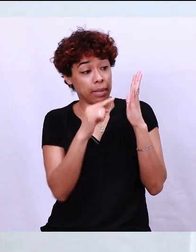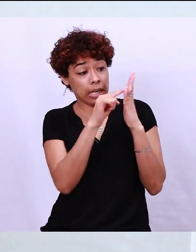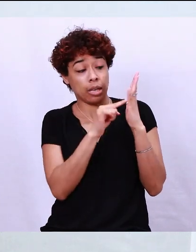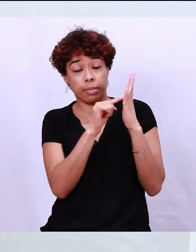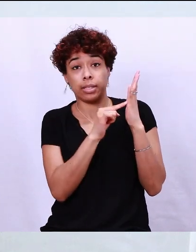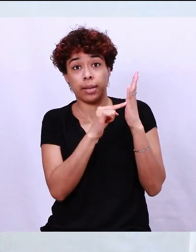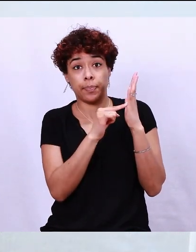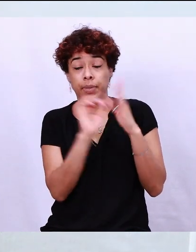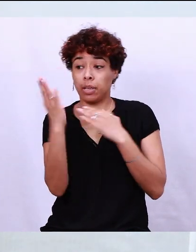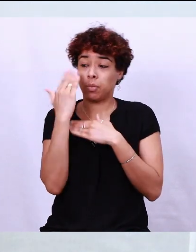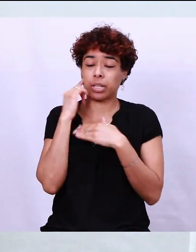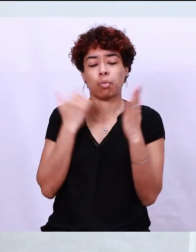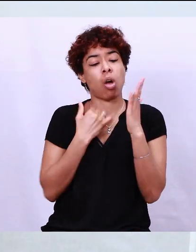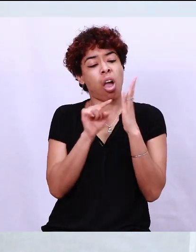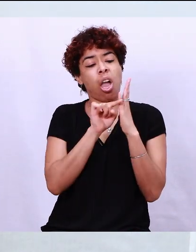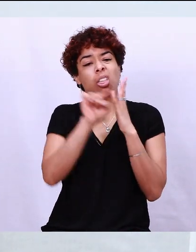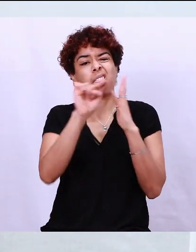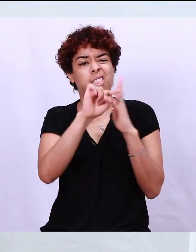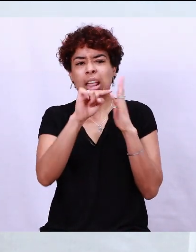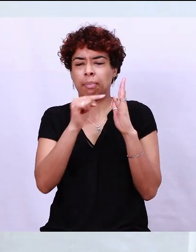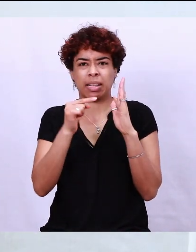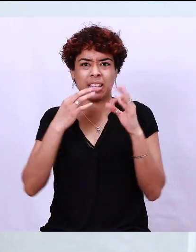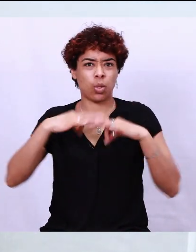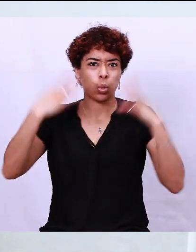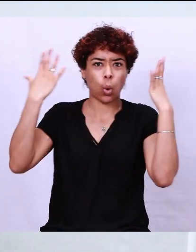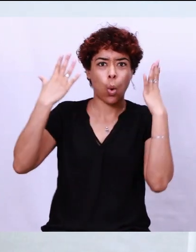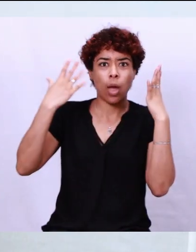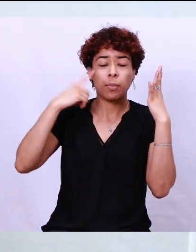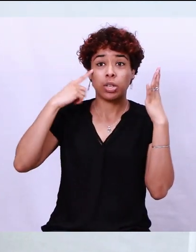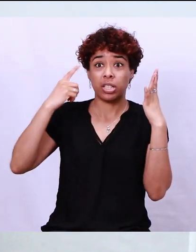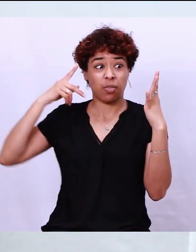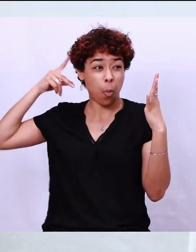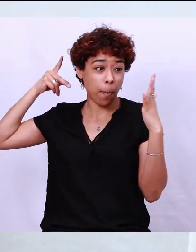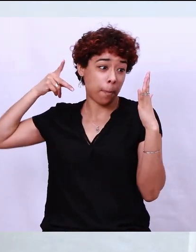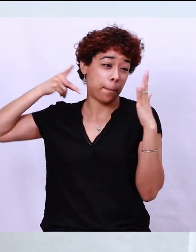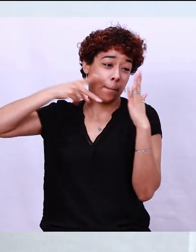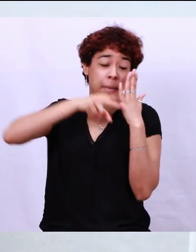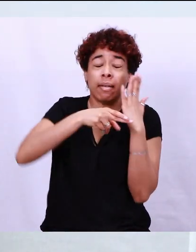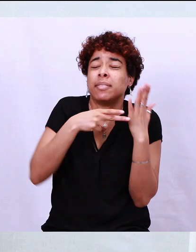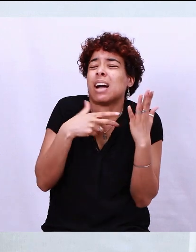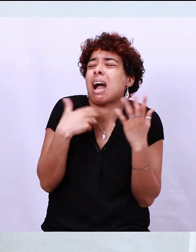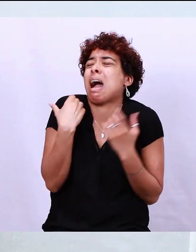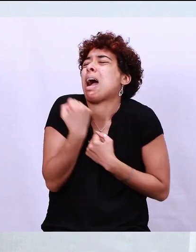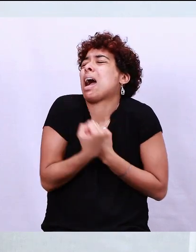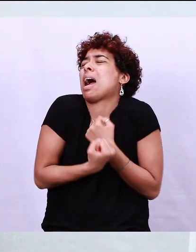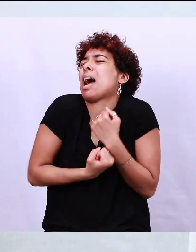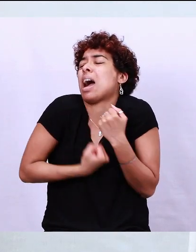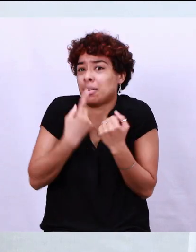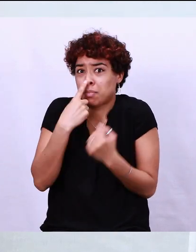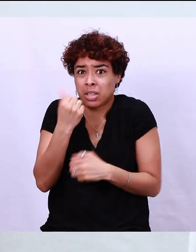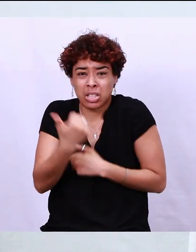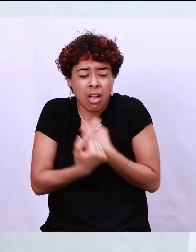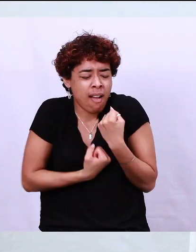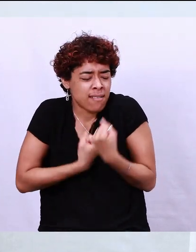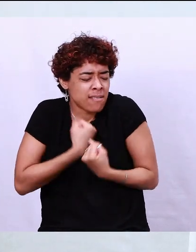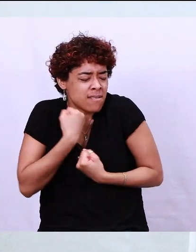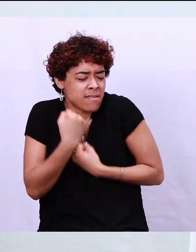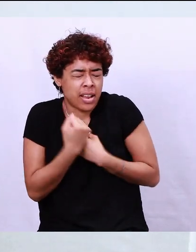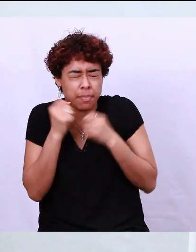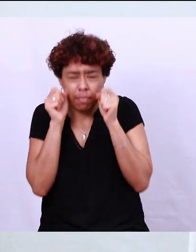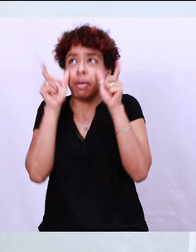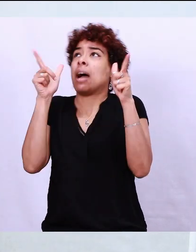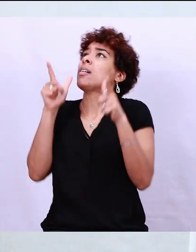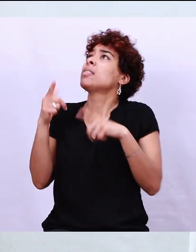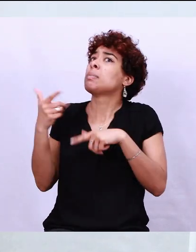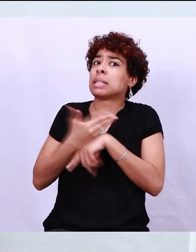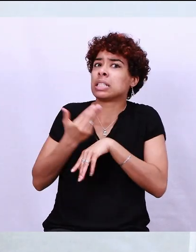puis il me montrait que j'avais des branches qui étaient en trop. Et puis j'ai vu un sécateur coupé, et dans mon rêve, j'avais mal, je ressentais la douleur en fait. Et quand je me suis réveillé, je dis